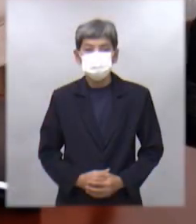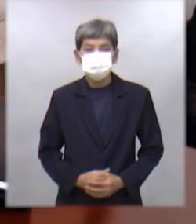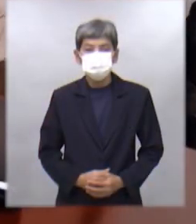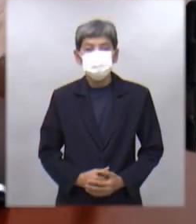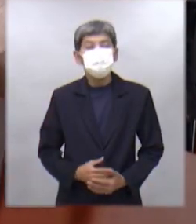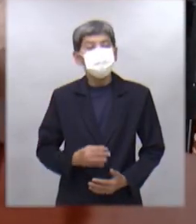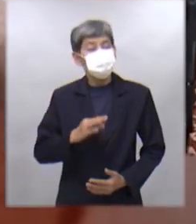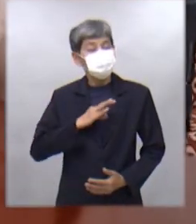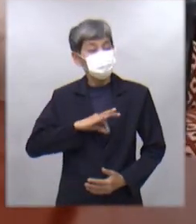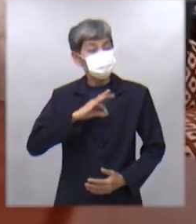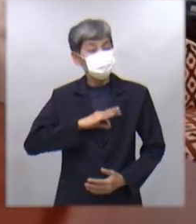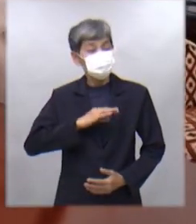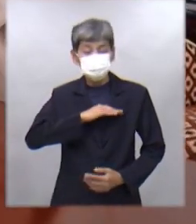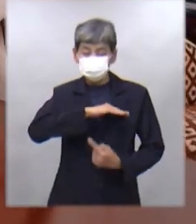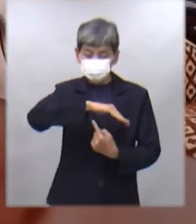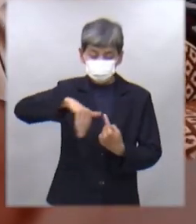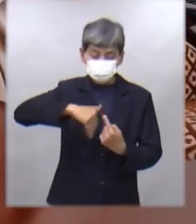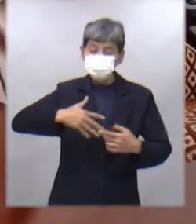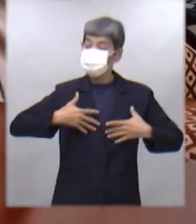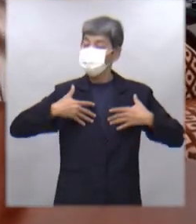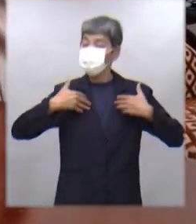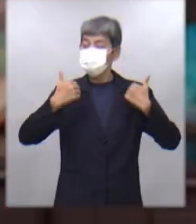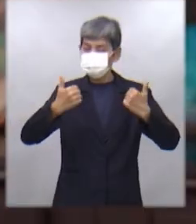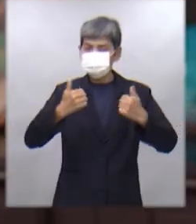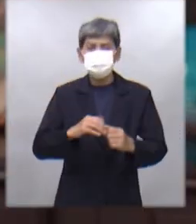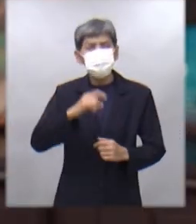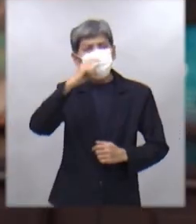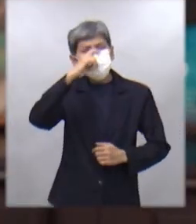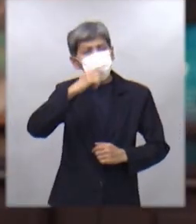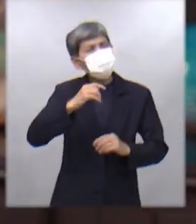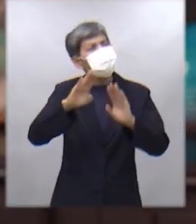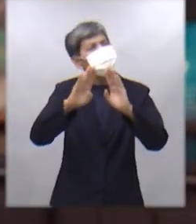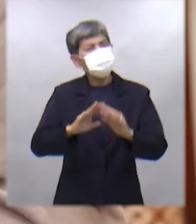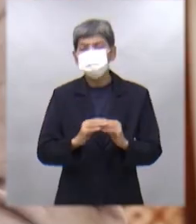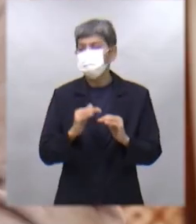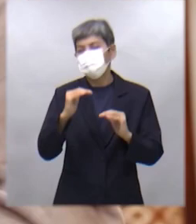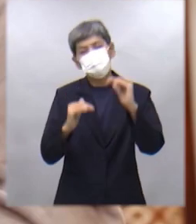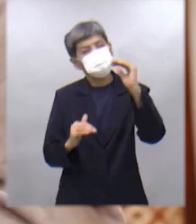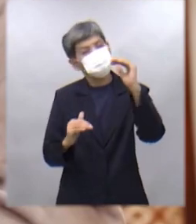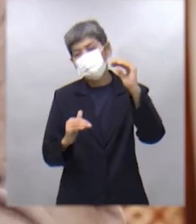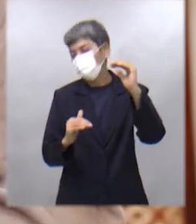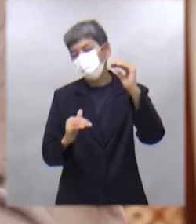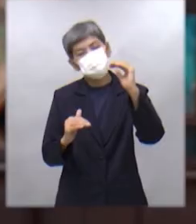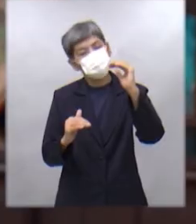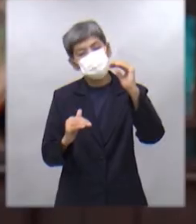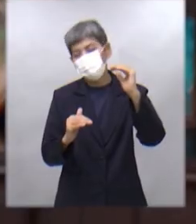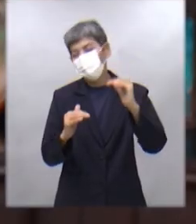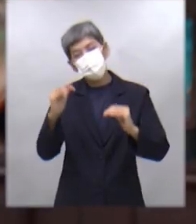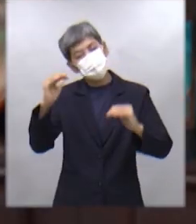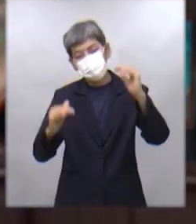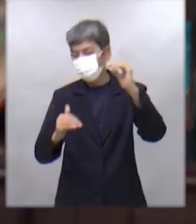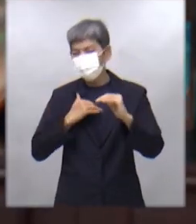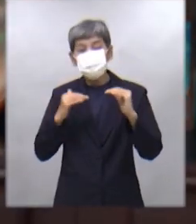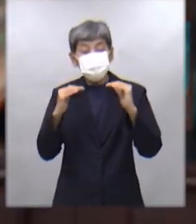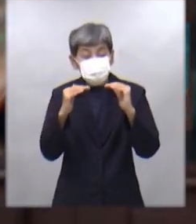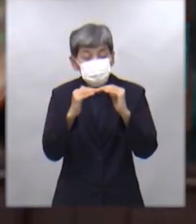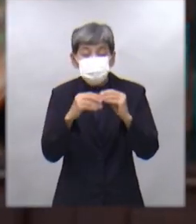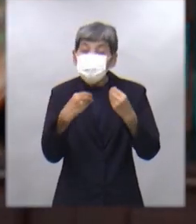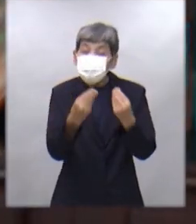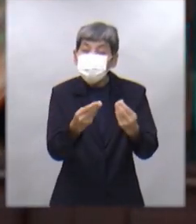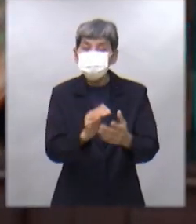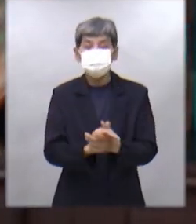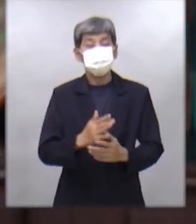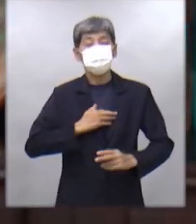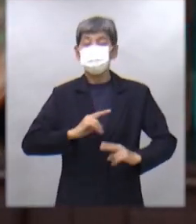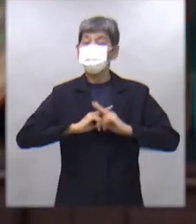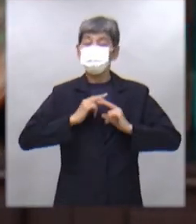ตัวเราเองจะมีความสุขได้เนี่ยคนรอบๆเราต้องมีความสุขไปด้วยเมืองไทยมีความเหลื่อมล้ำสูงเกินไปหมายความว่าเราให้สิทธิกับผู้ที่ส